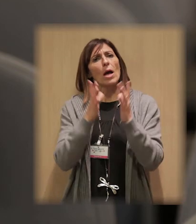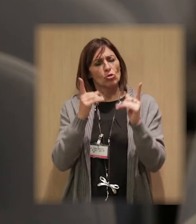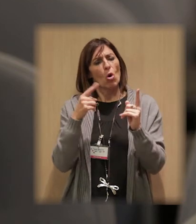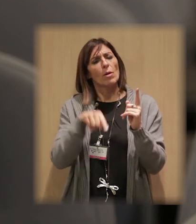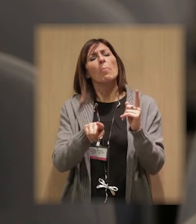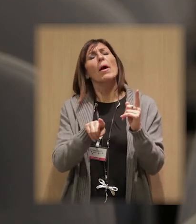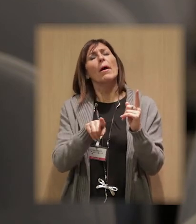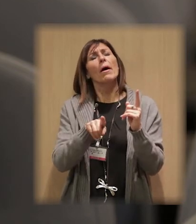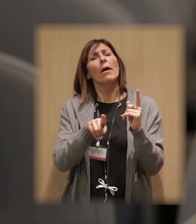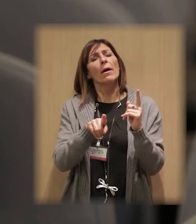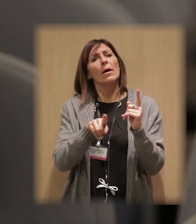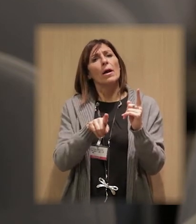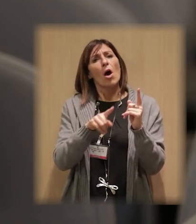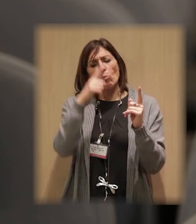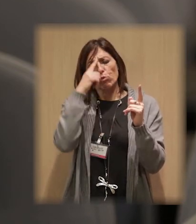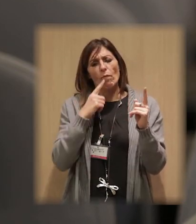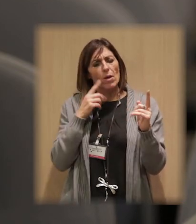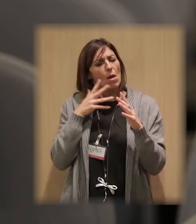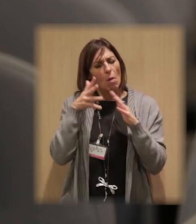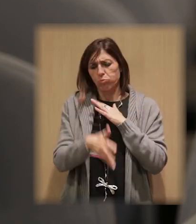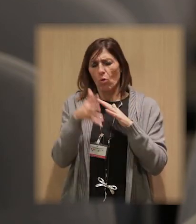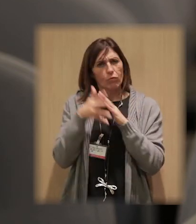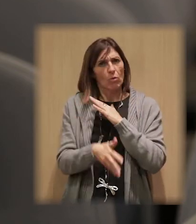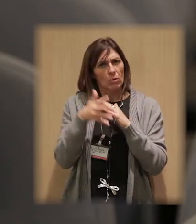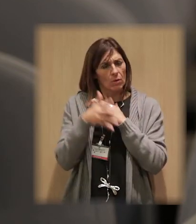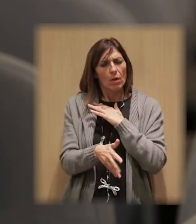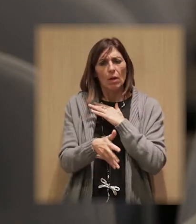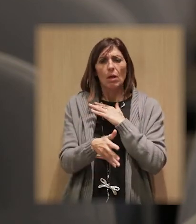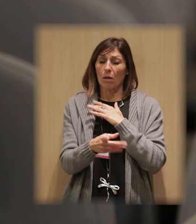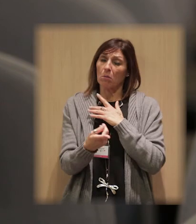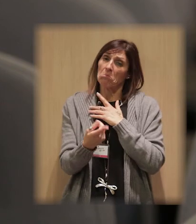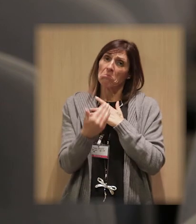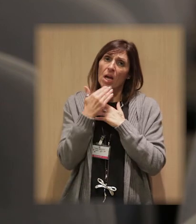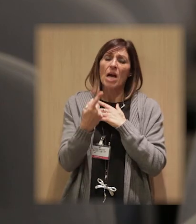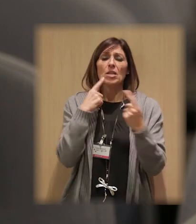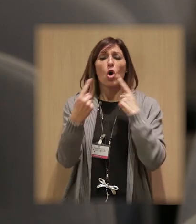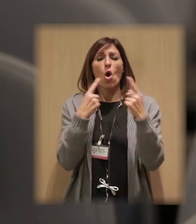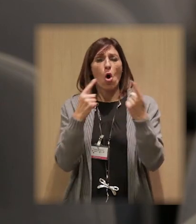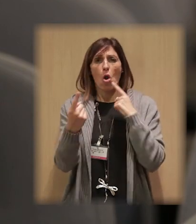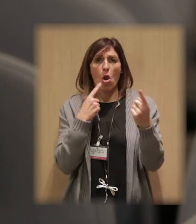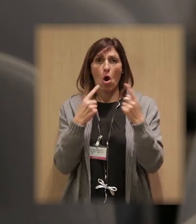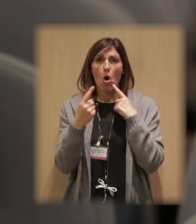approfondire questi profili nell'ambito diciamo di colloqui di selezione